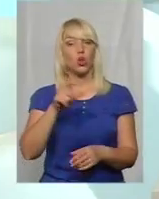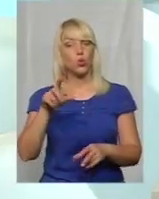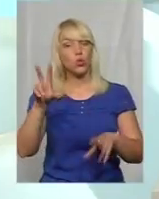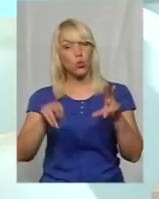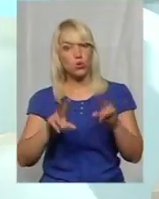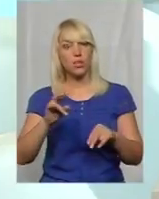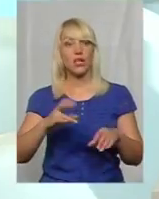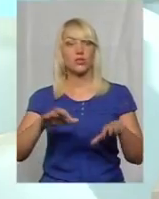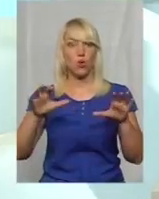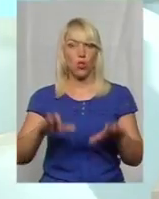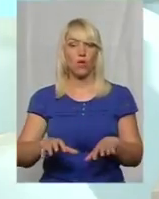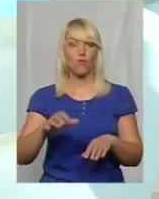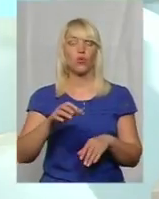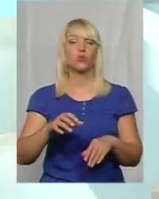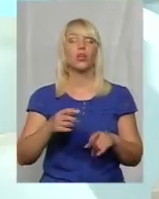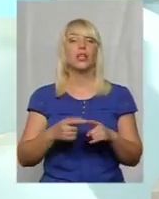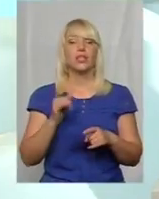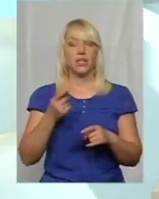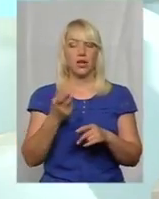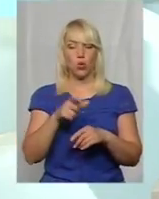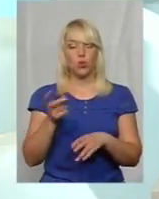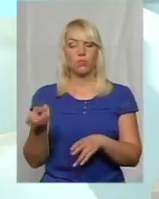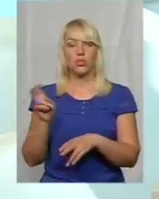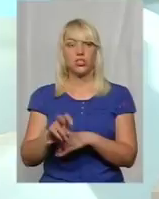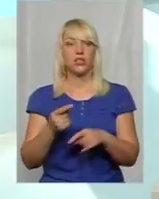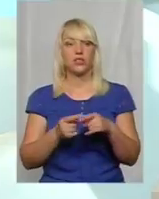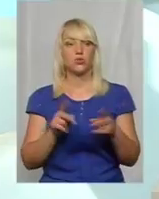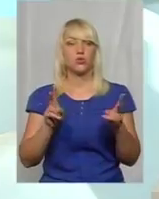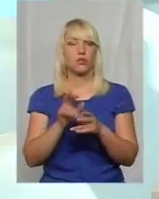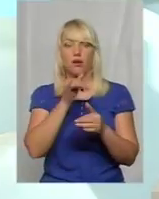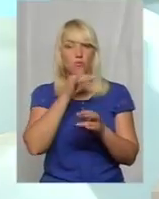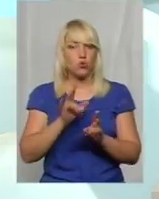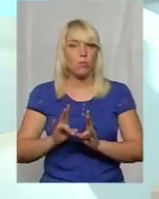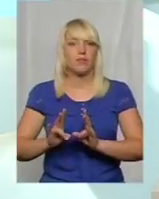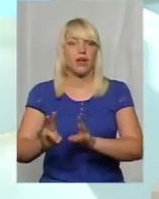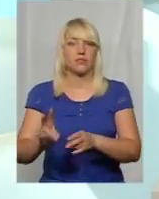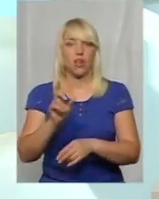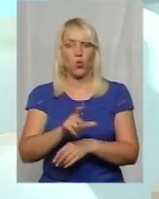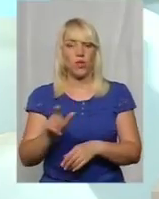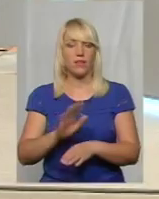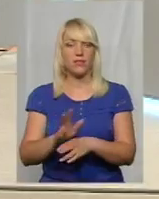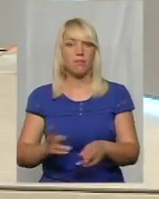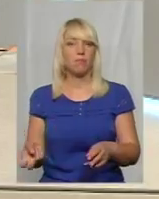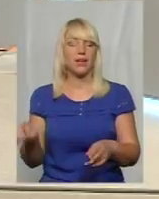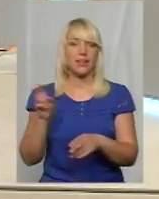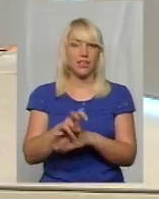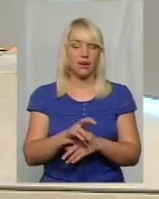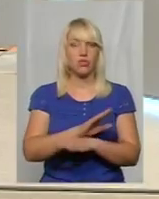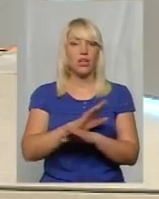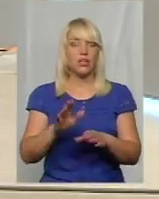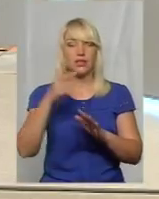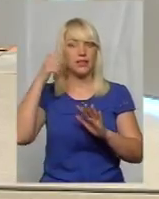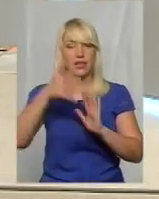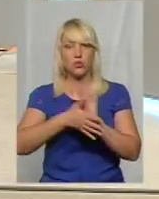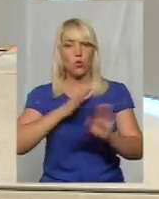на зустріч з головою. Вони прийшли на цю зустріч. Я не можу просто підвести людей, не приїхавши і не зрозумівши